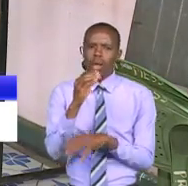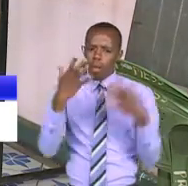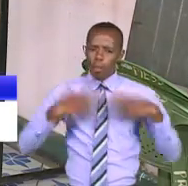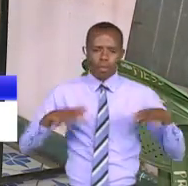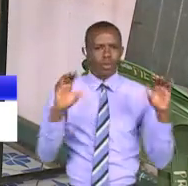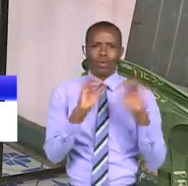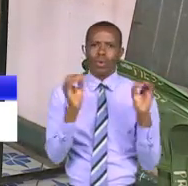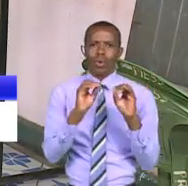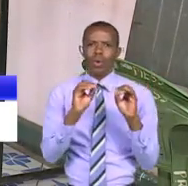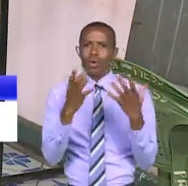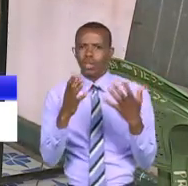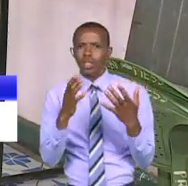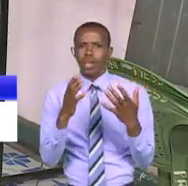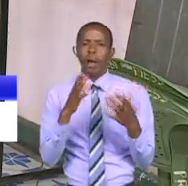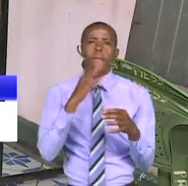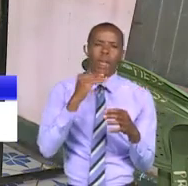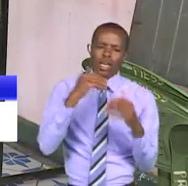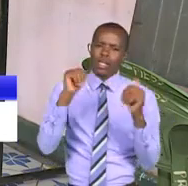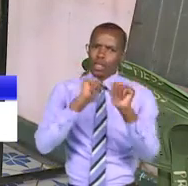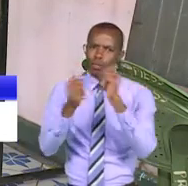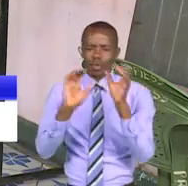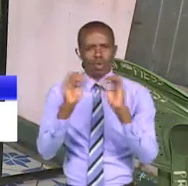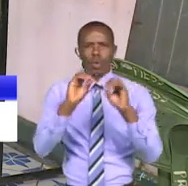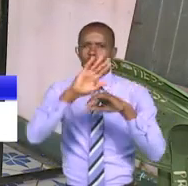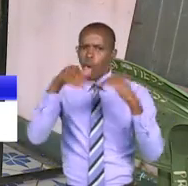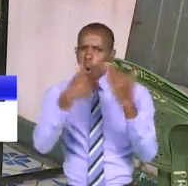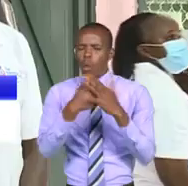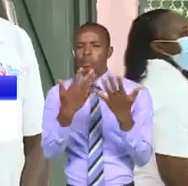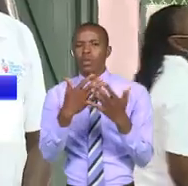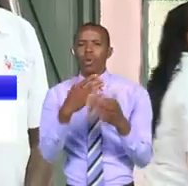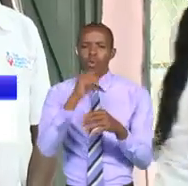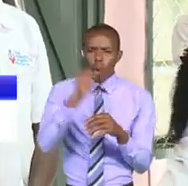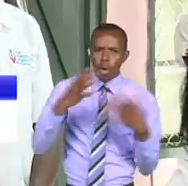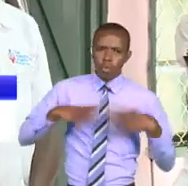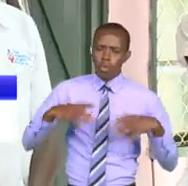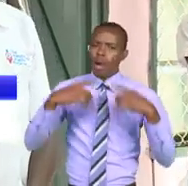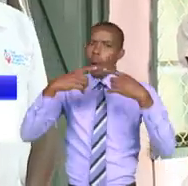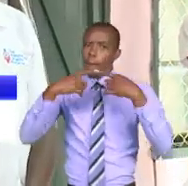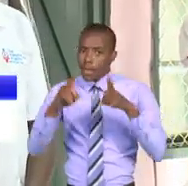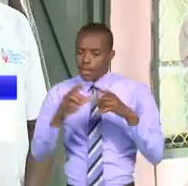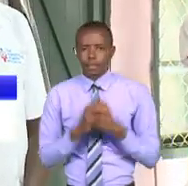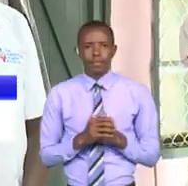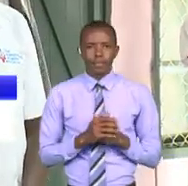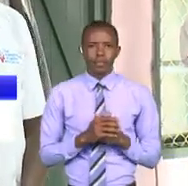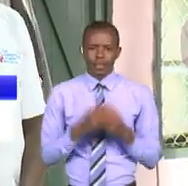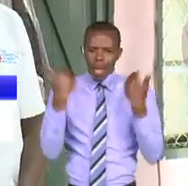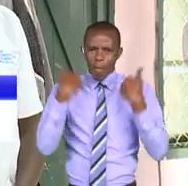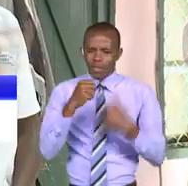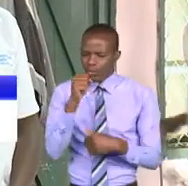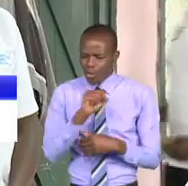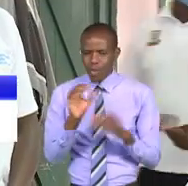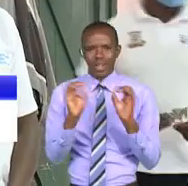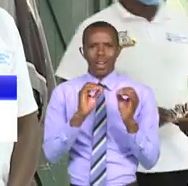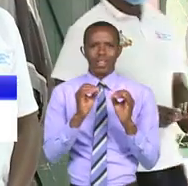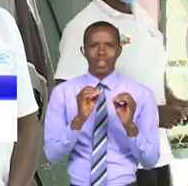walevi, na pia ni mchezo ya wanaume. Ni mchezo ya watu wamezeeka, but now that mimi sijazeeka,